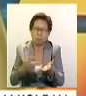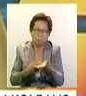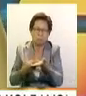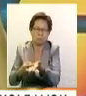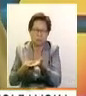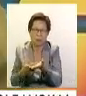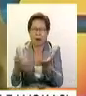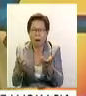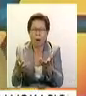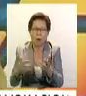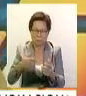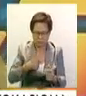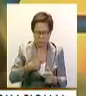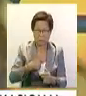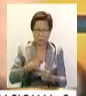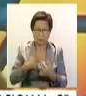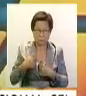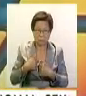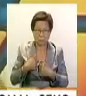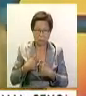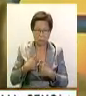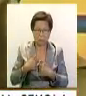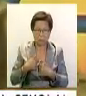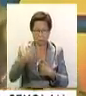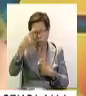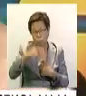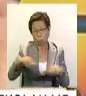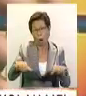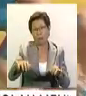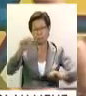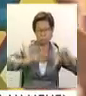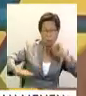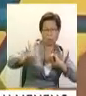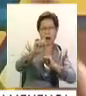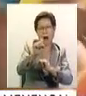nak antara saya yang nak choreograph untuk the stunt punya